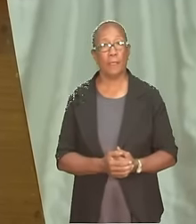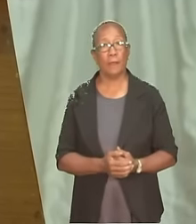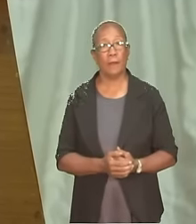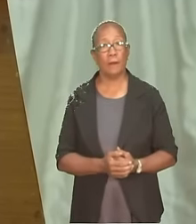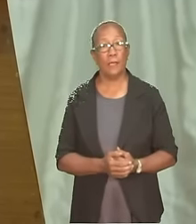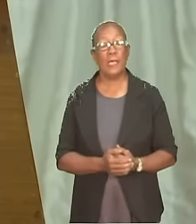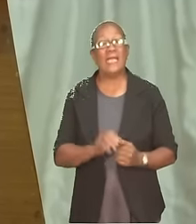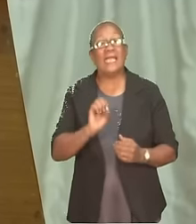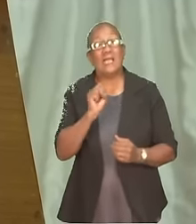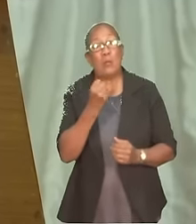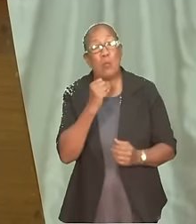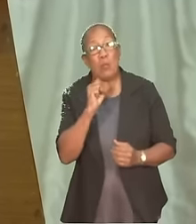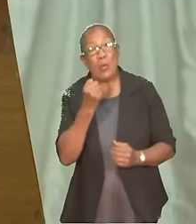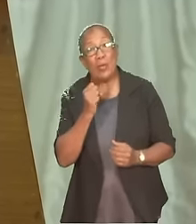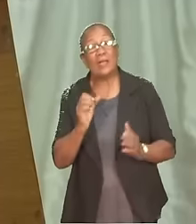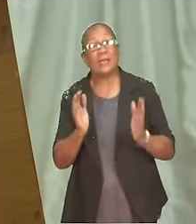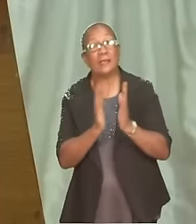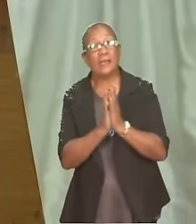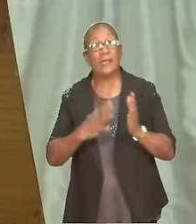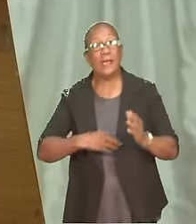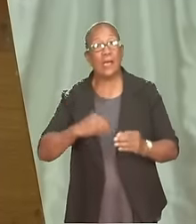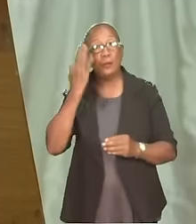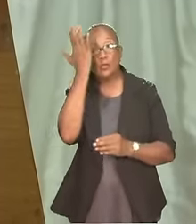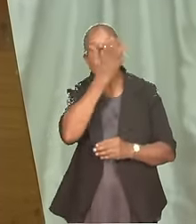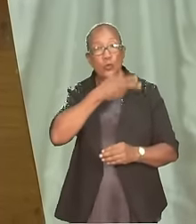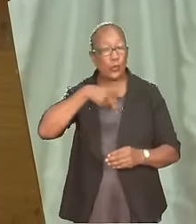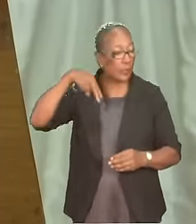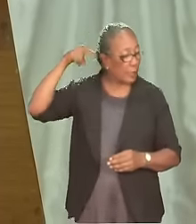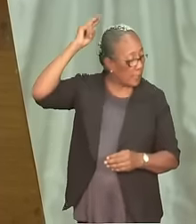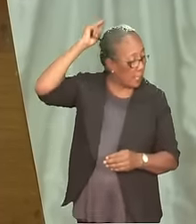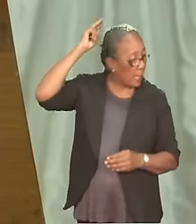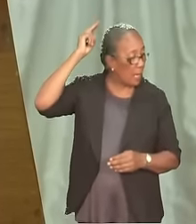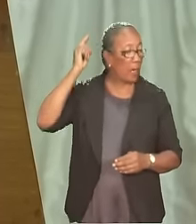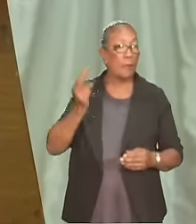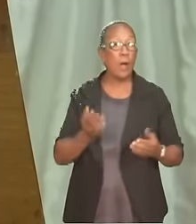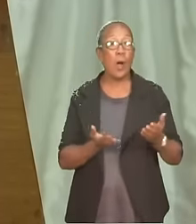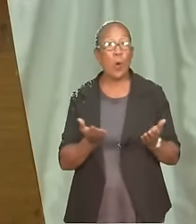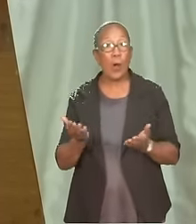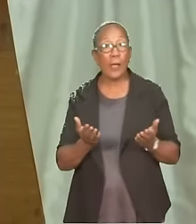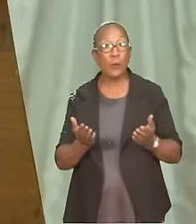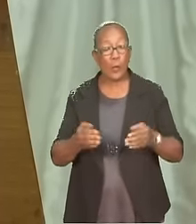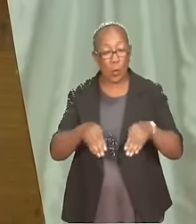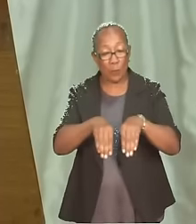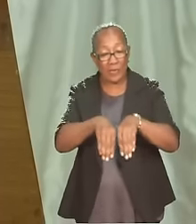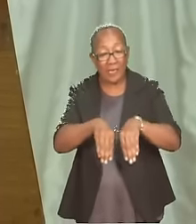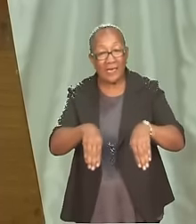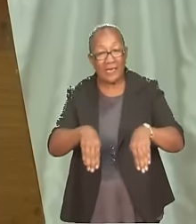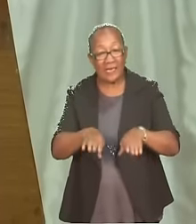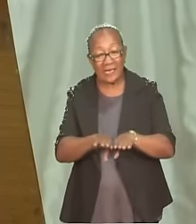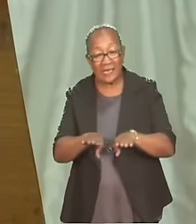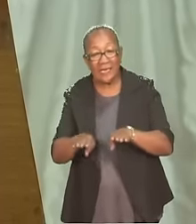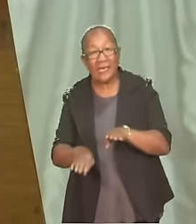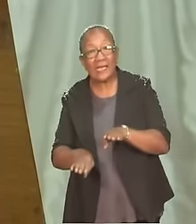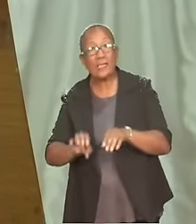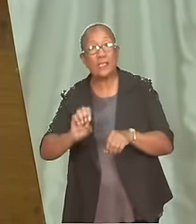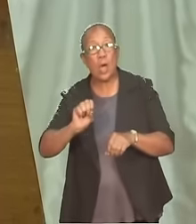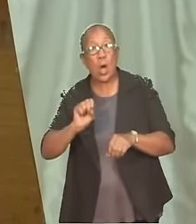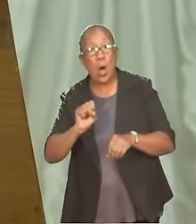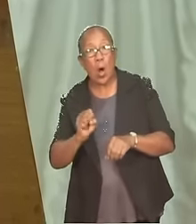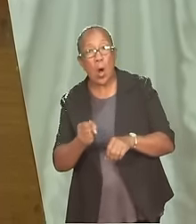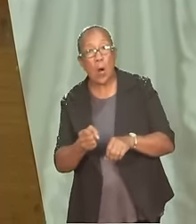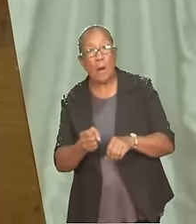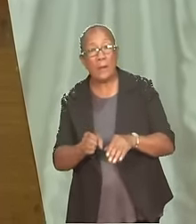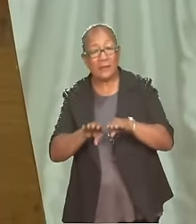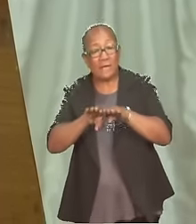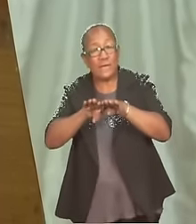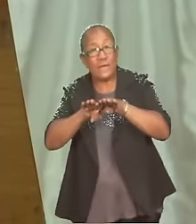In die moeilijke tijd hebben we Suriname kunnen loodsen waar we op de grens stonden om geblacklist te